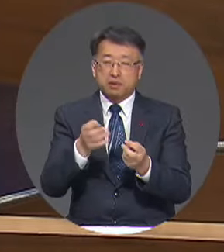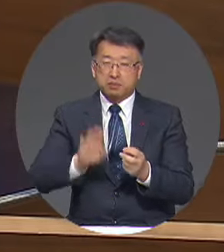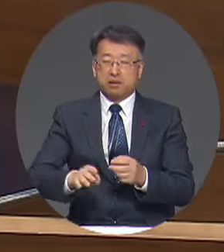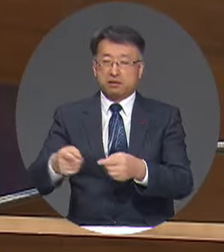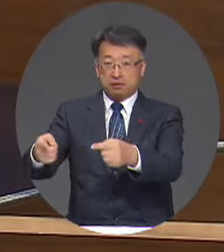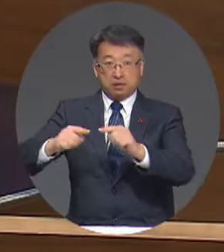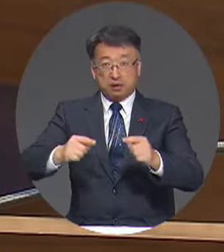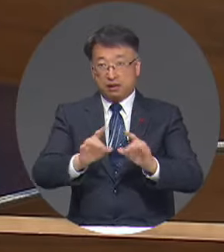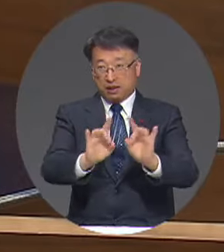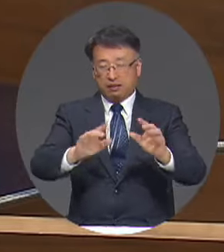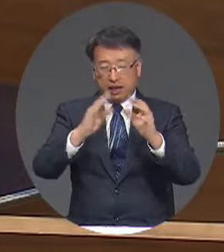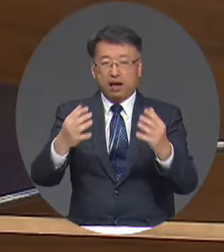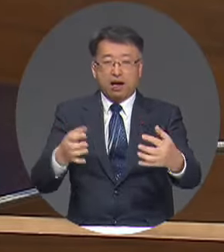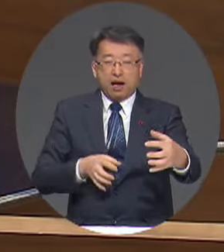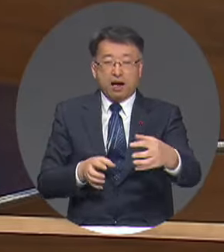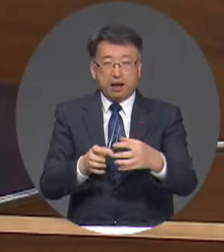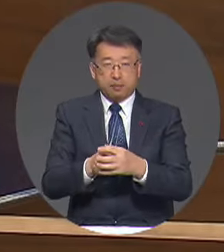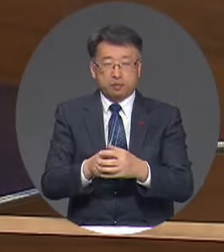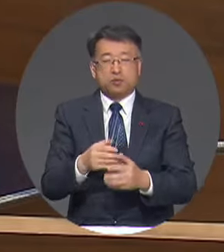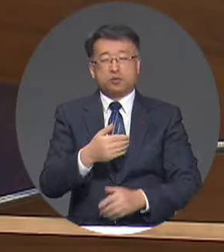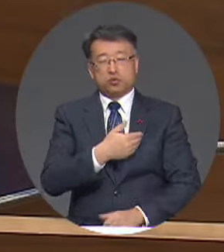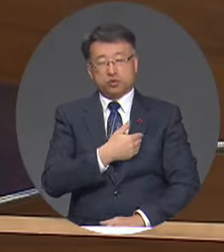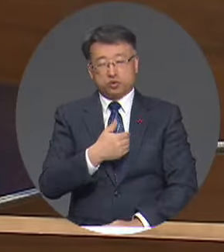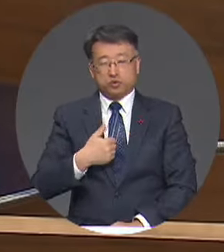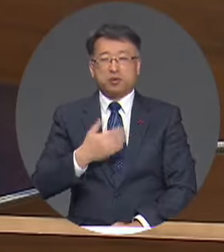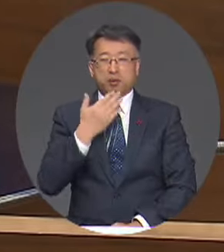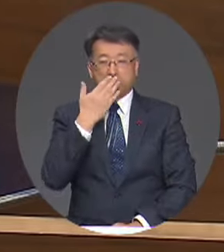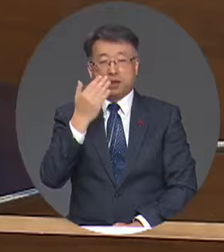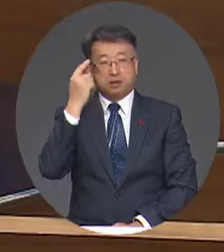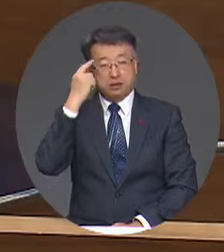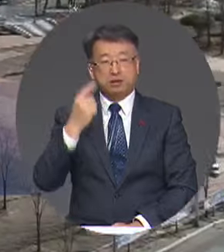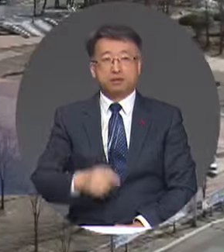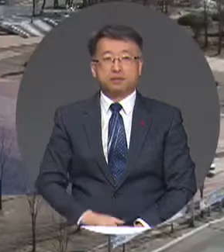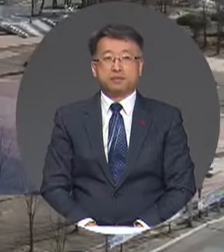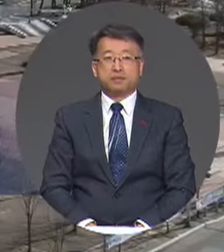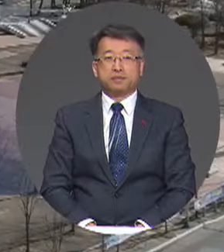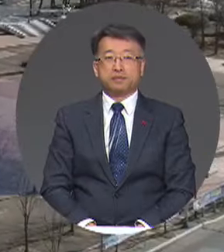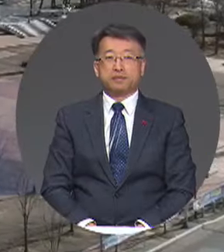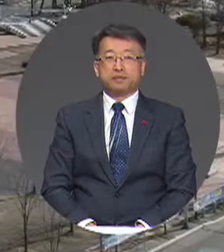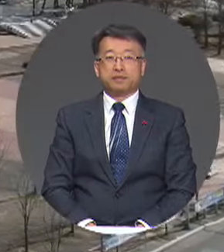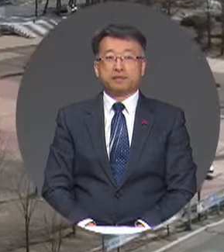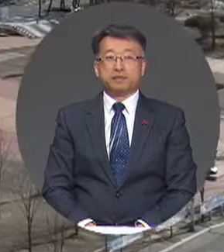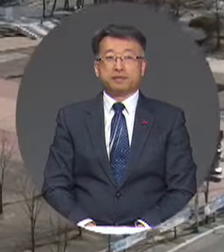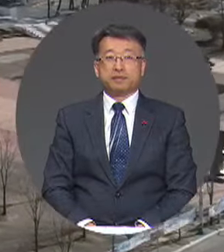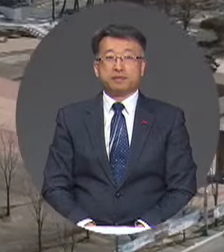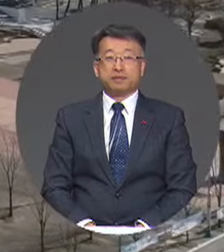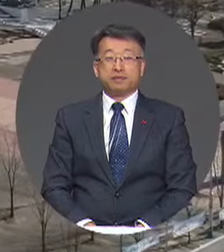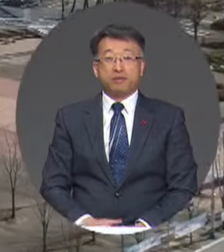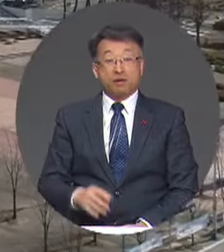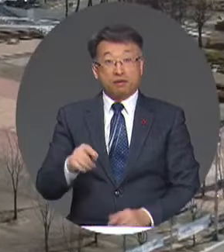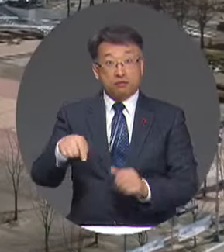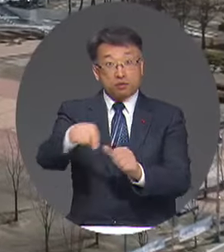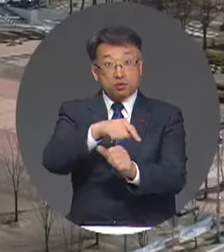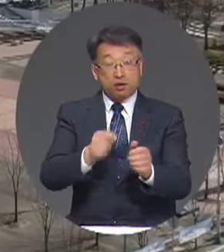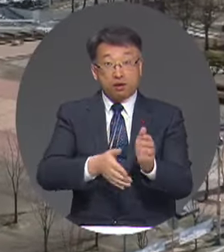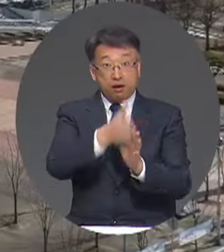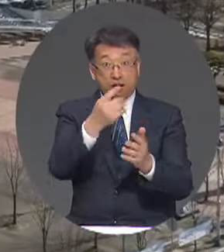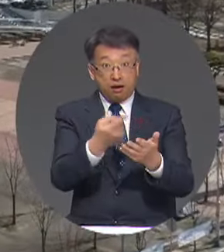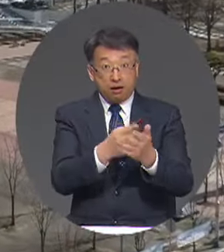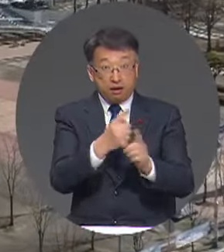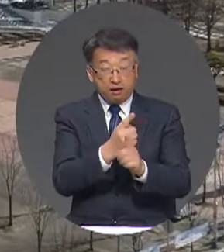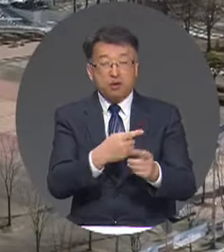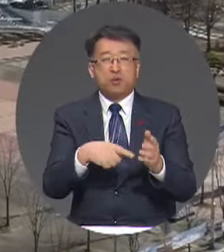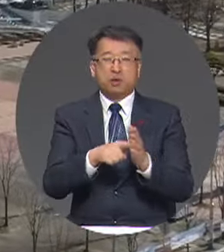분들이 함께해 주신다면 충분히 달성할 수 있다고 생각합니다. 정주 여건 개선